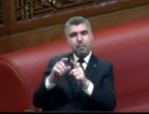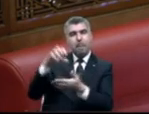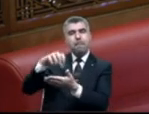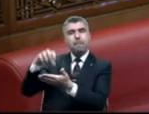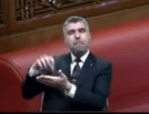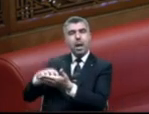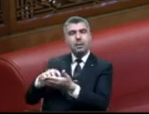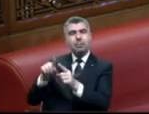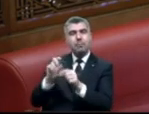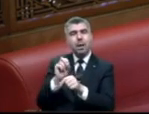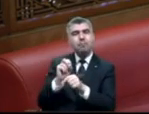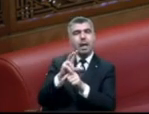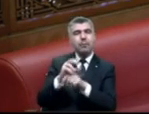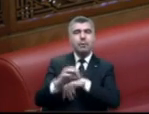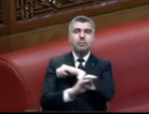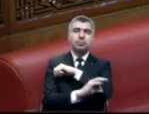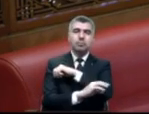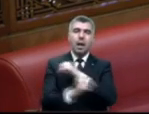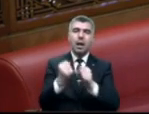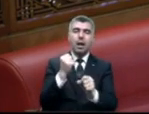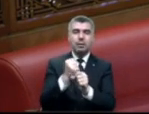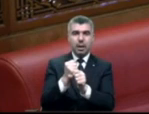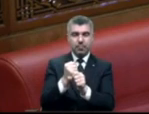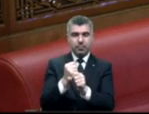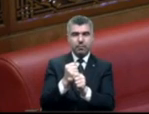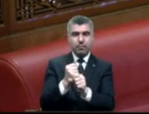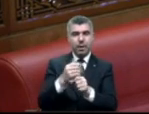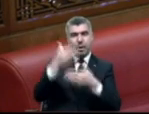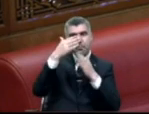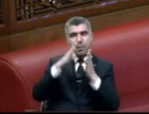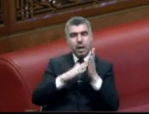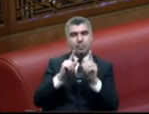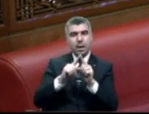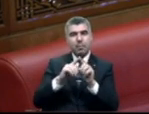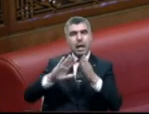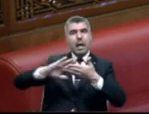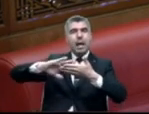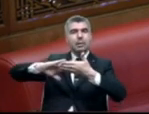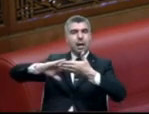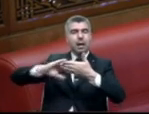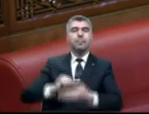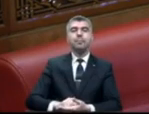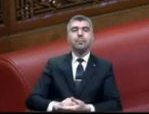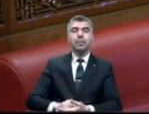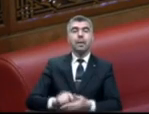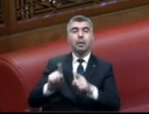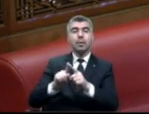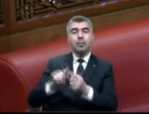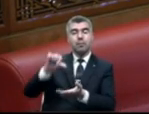التي تعتمد على هجرة اليد العاملة ولا سيما منها الأسيوية. ورغم هذه الصعوبات فإن